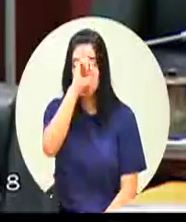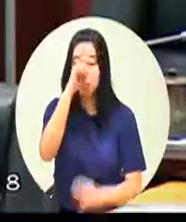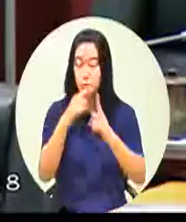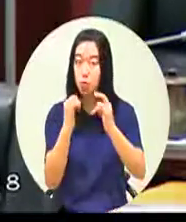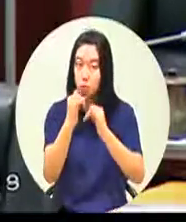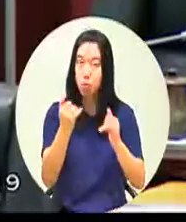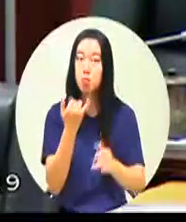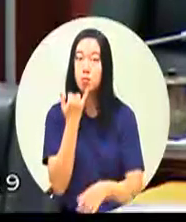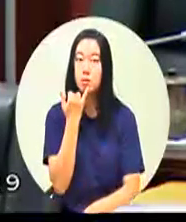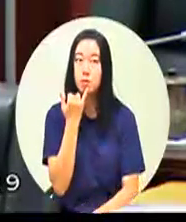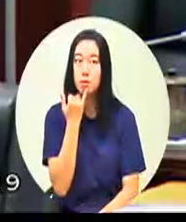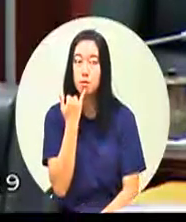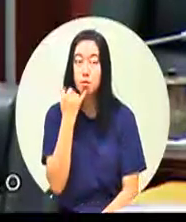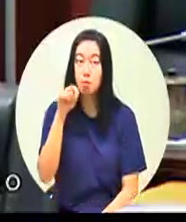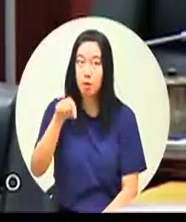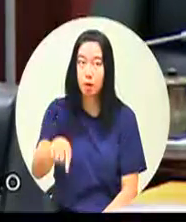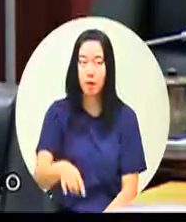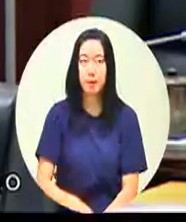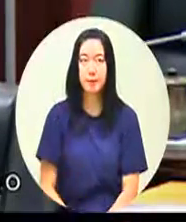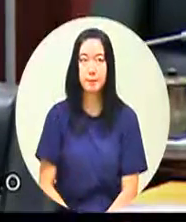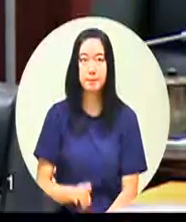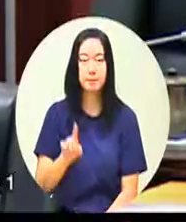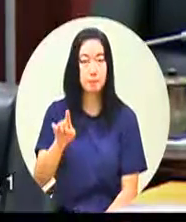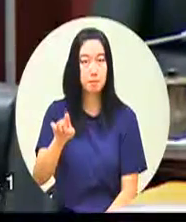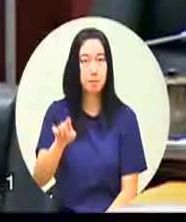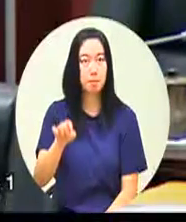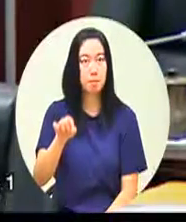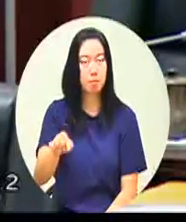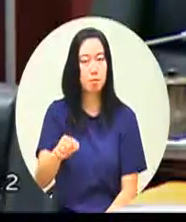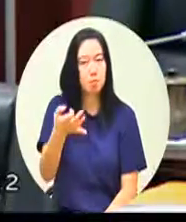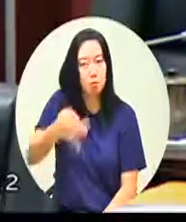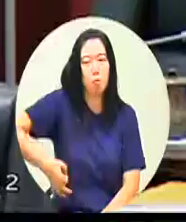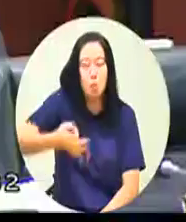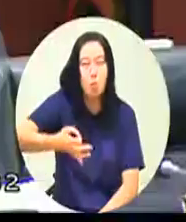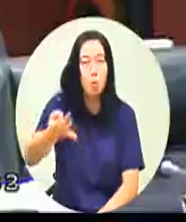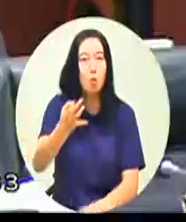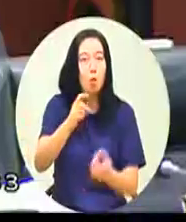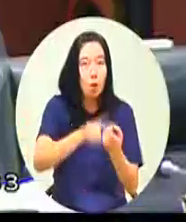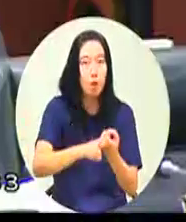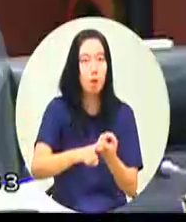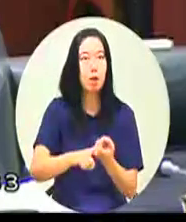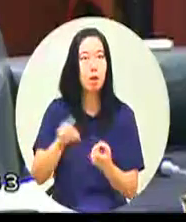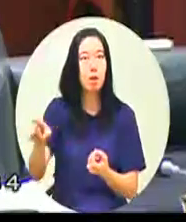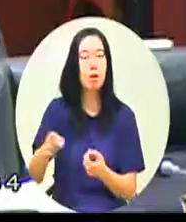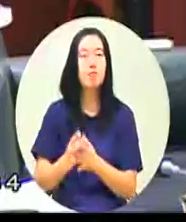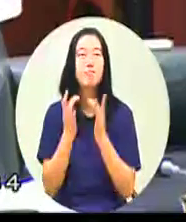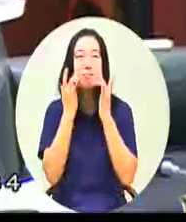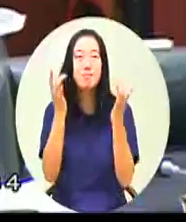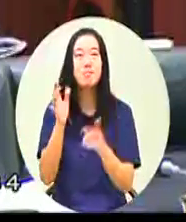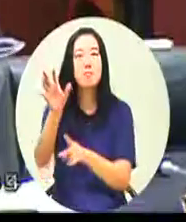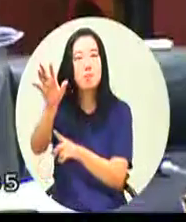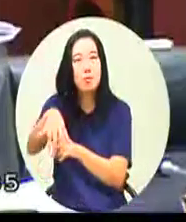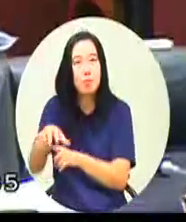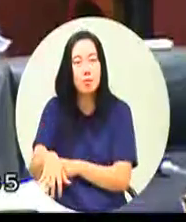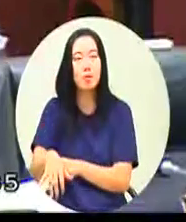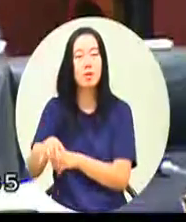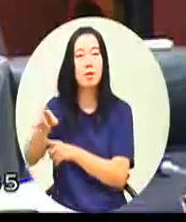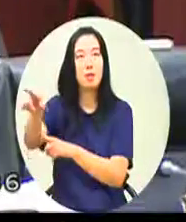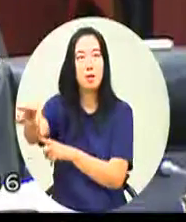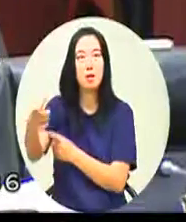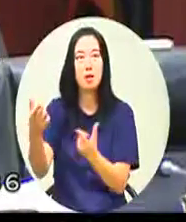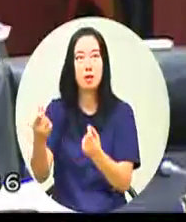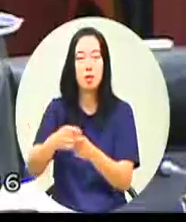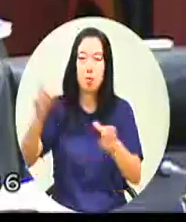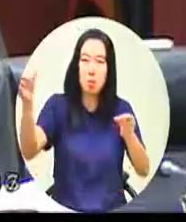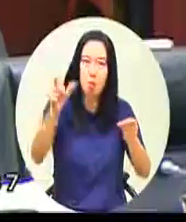当取得咱的即个哦合理的这个价位嘛？啊，嘛有菜农吼，菜农伊个，你若风太灾害损